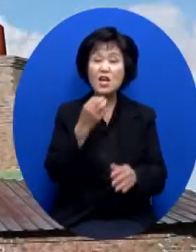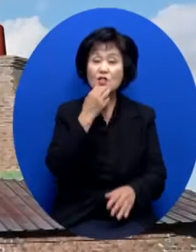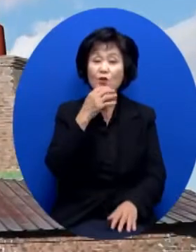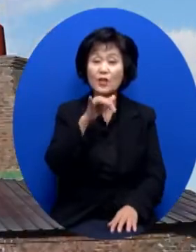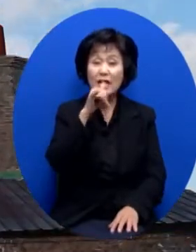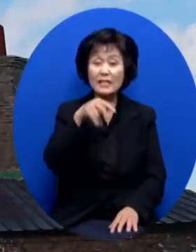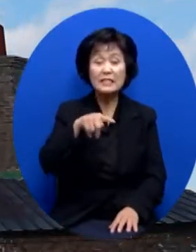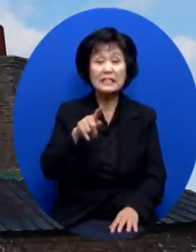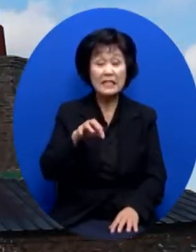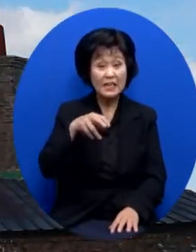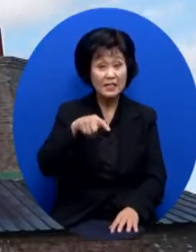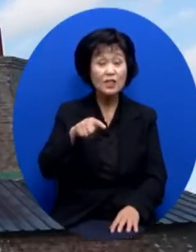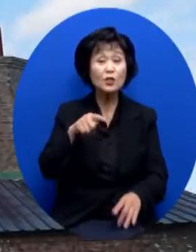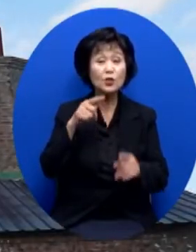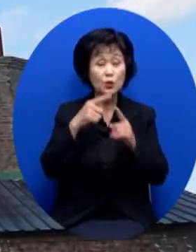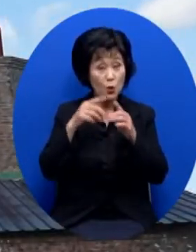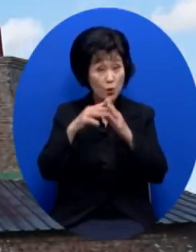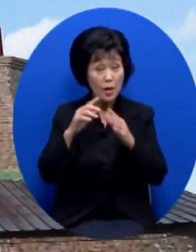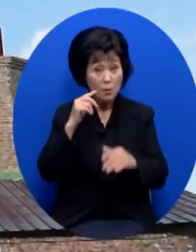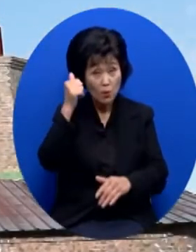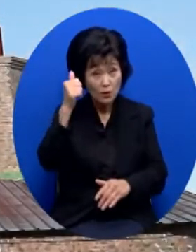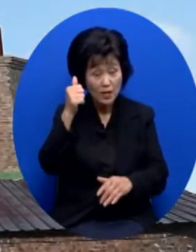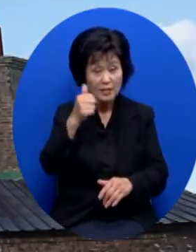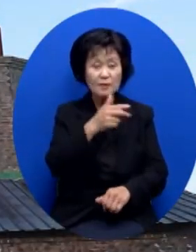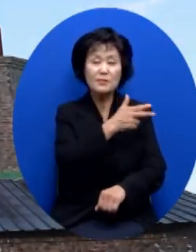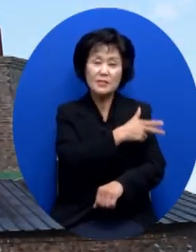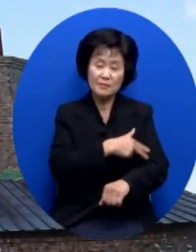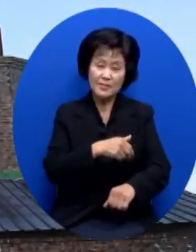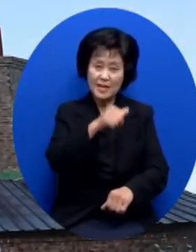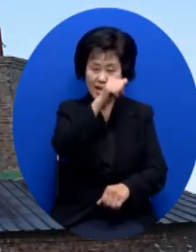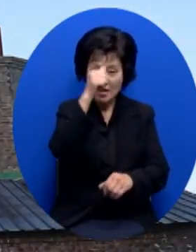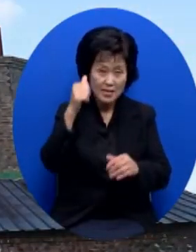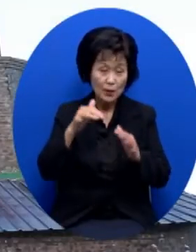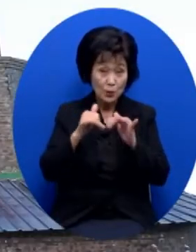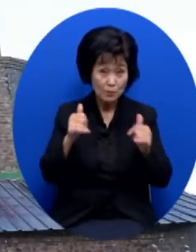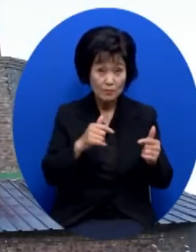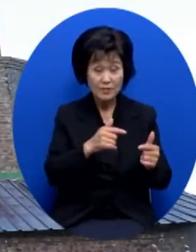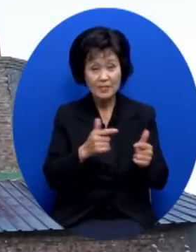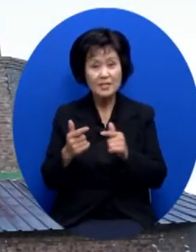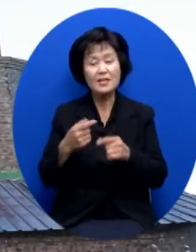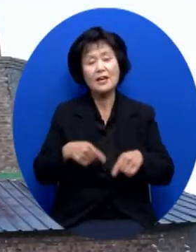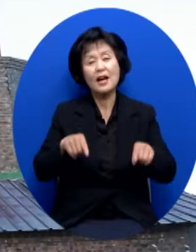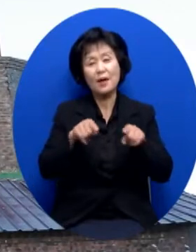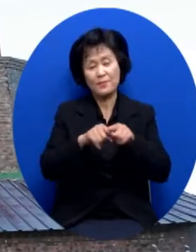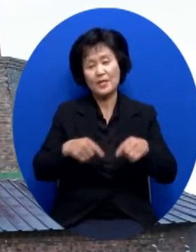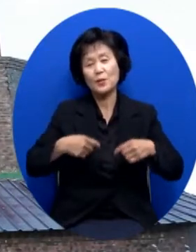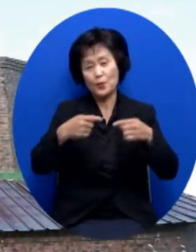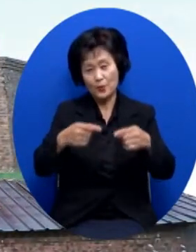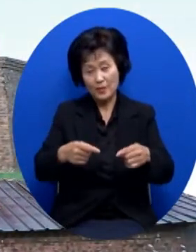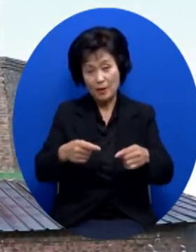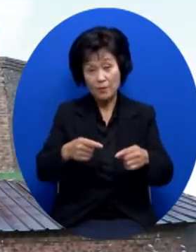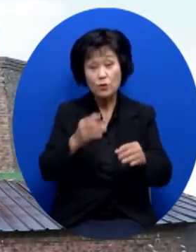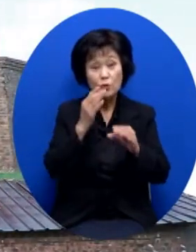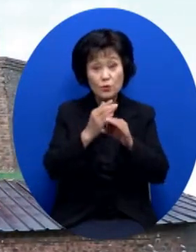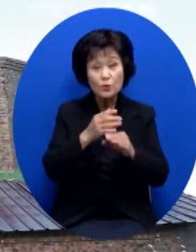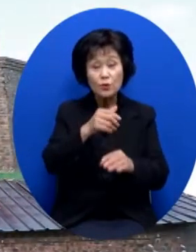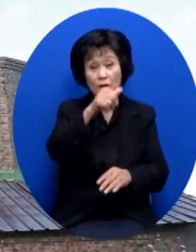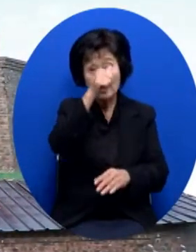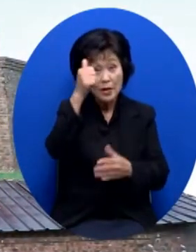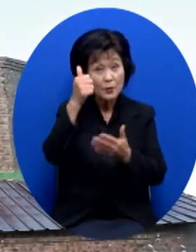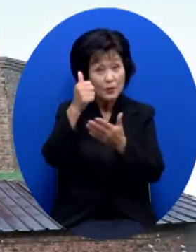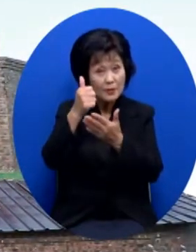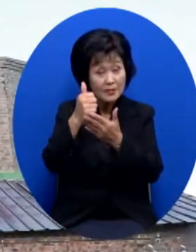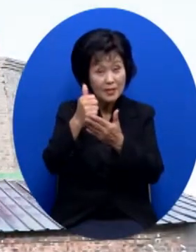선성 목사님과 또 집사님들 장로님들이 이 사역에 동참하게 되었는데요. 그중에 장로님 한 분이